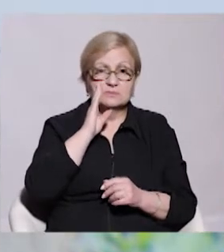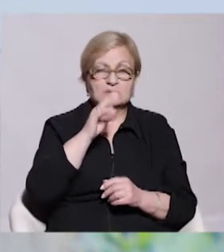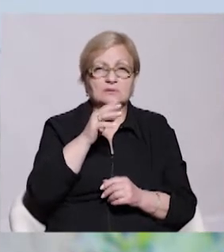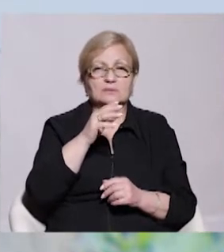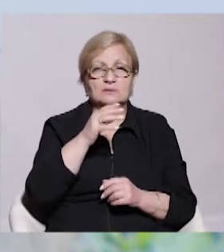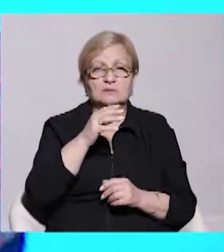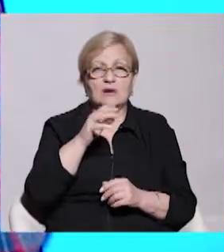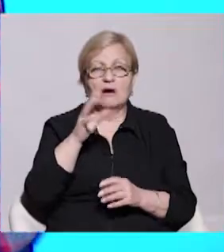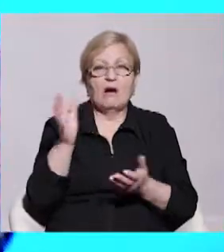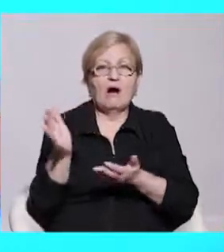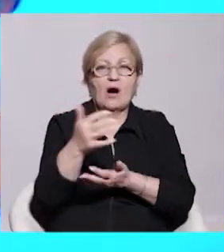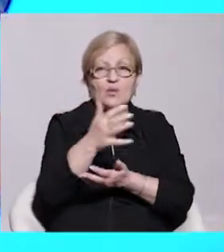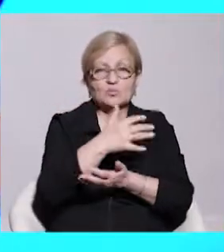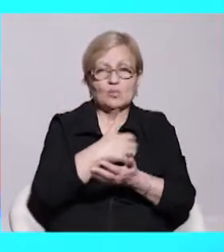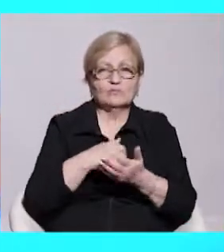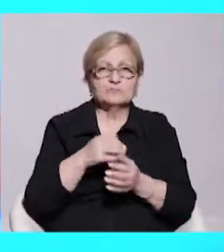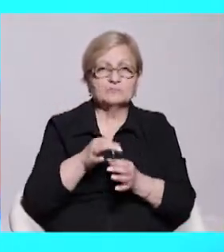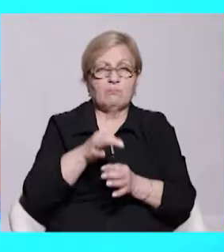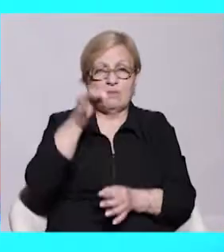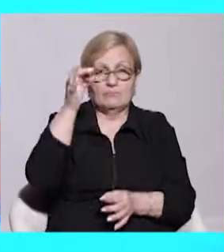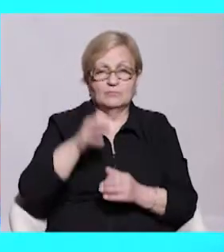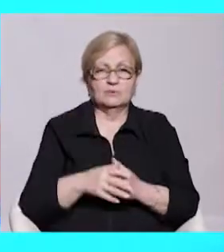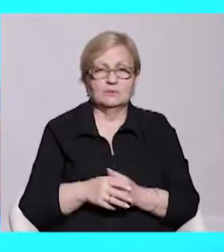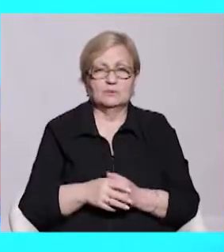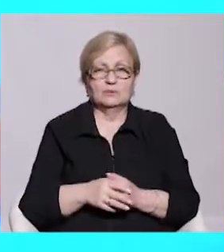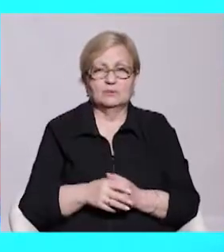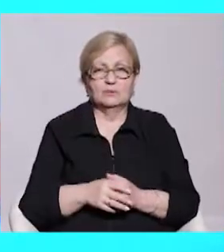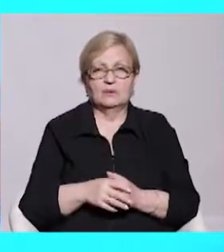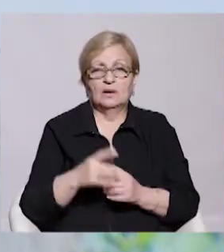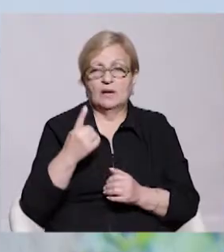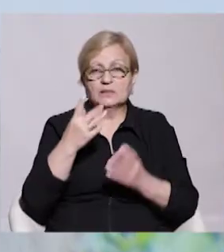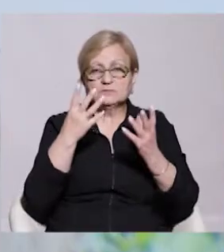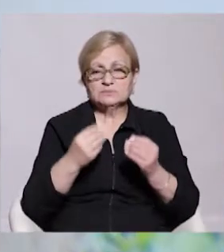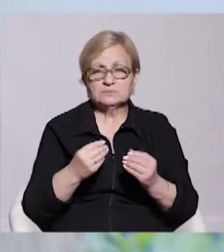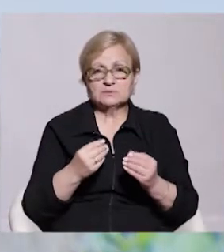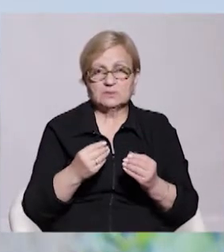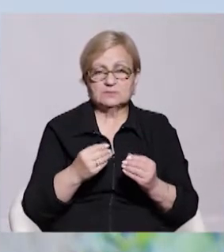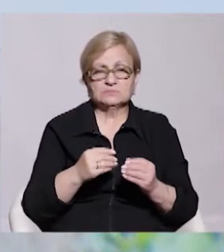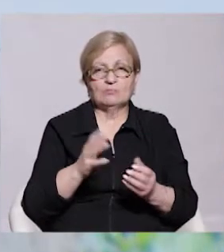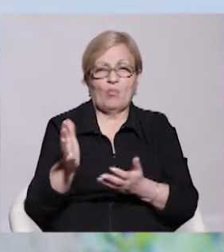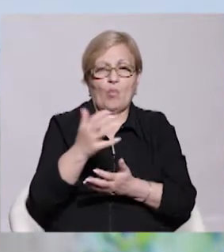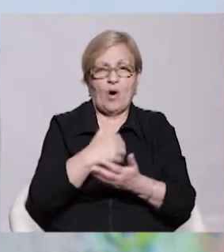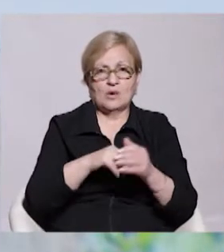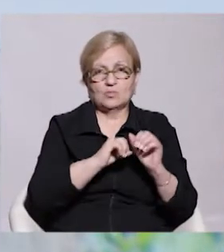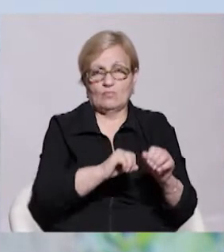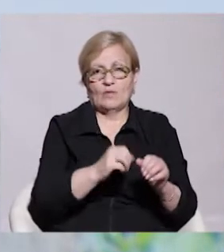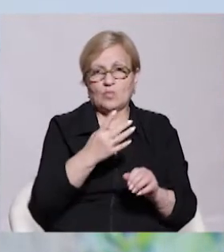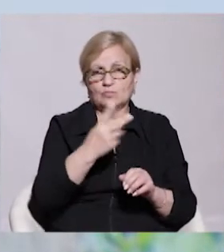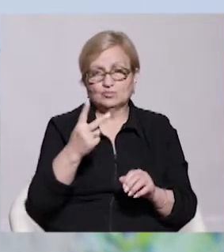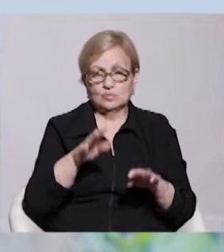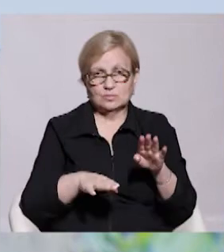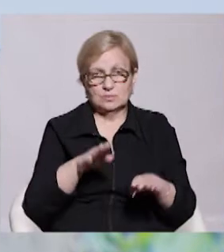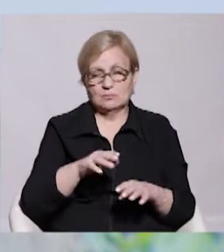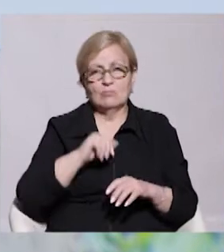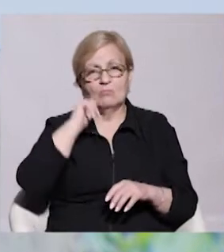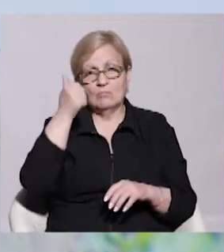აგროვებს ბამბუკს ზამთრისთვის მაგალითად და ერთ დღეს მოაგროვა 42 კილოგრამი, მეორე დღეს